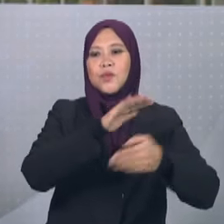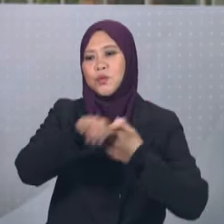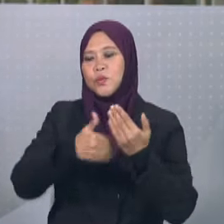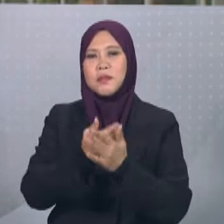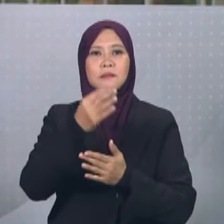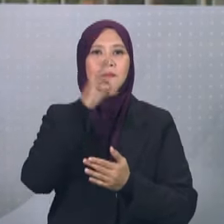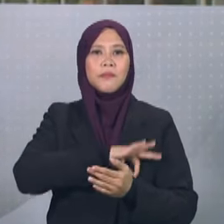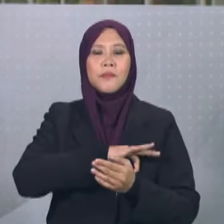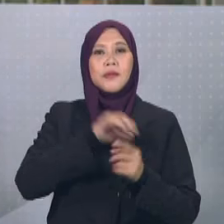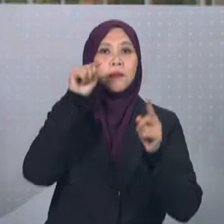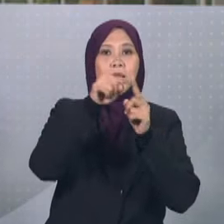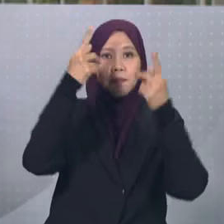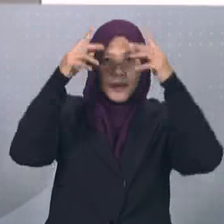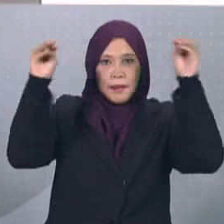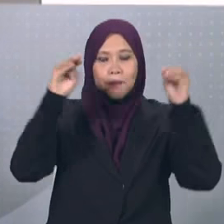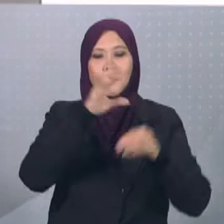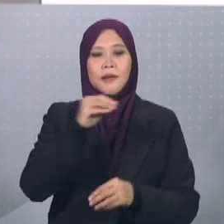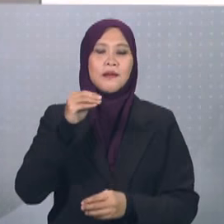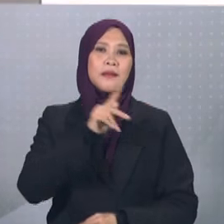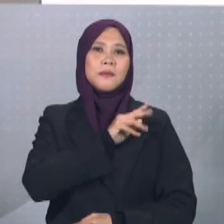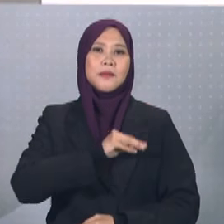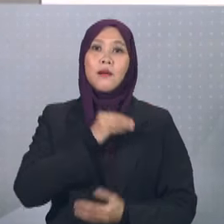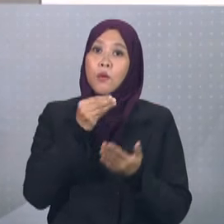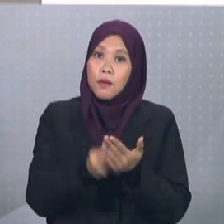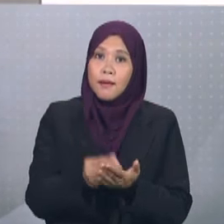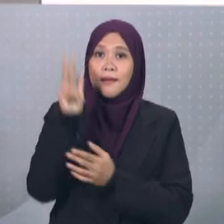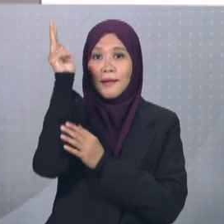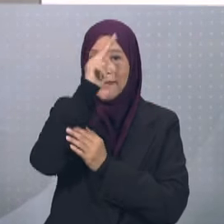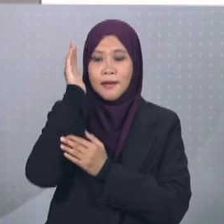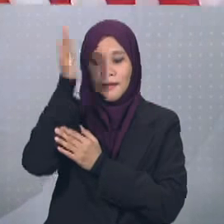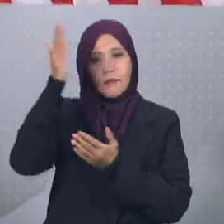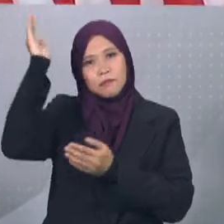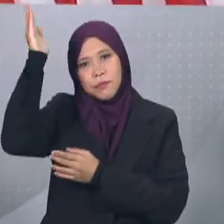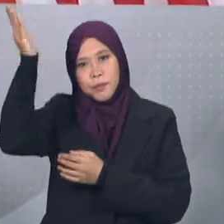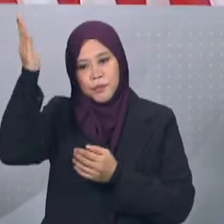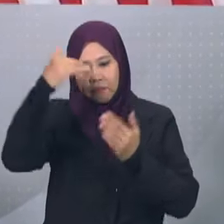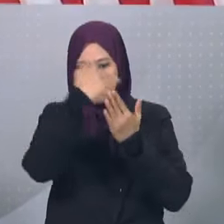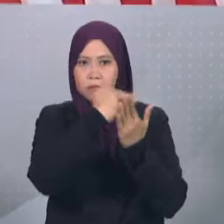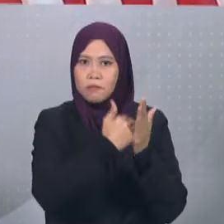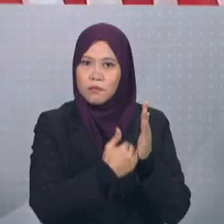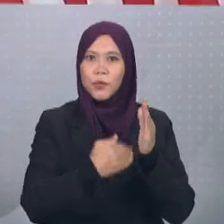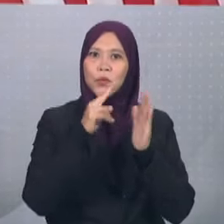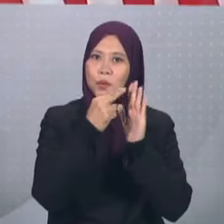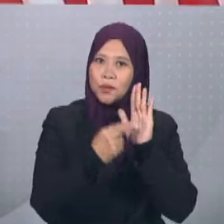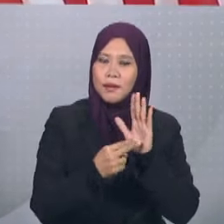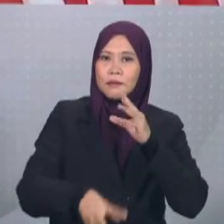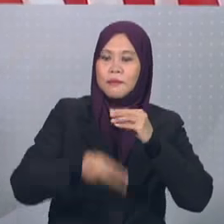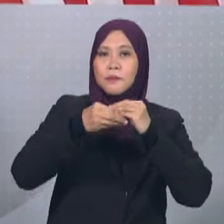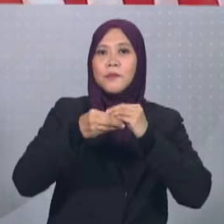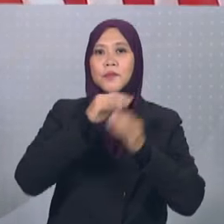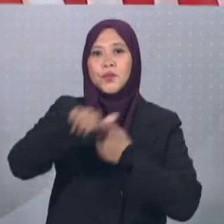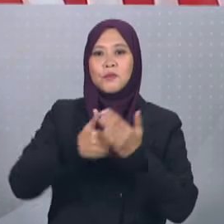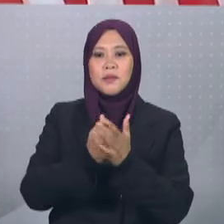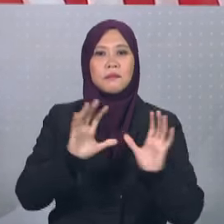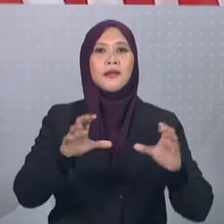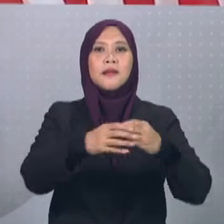inisiatif kepada Perdana Menteri dan Kementerian Kewangan. Kerajaan akan membentangkan rang undang-undang perbekalan tambahan untuk semua